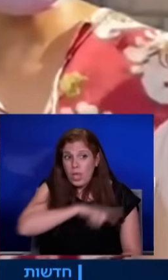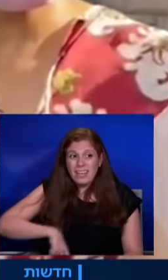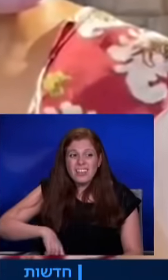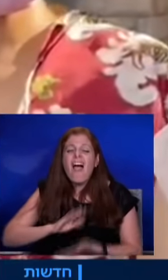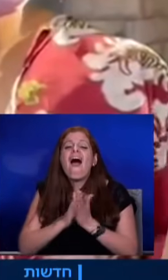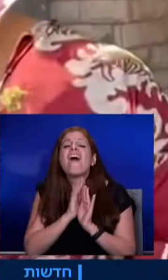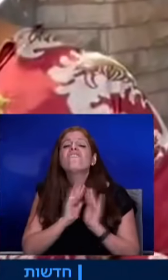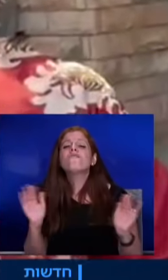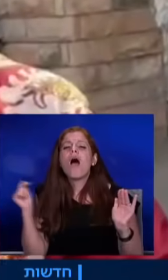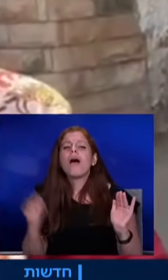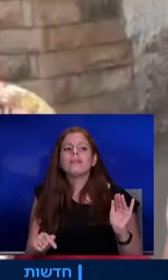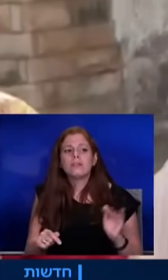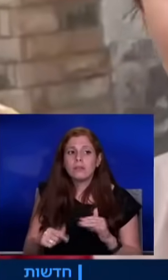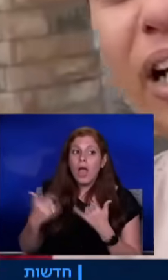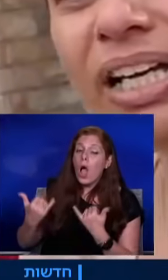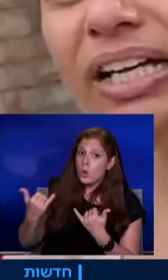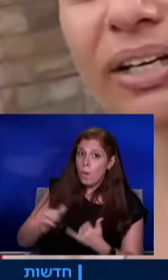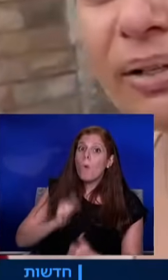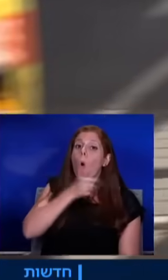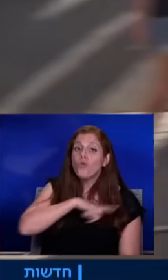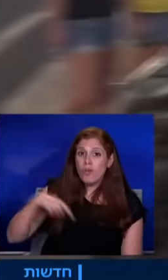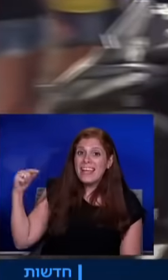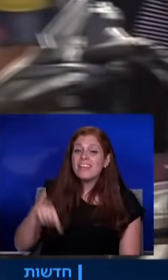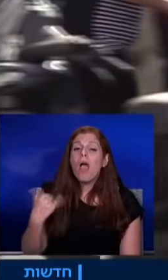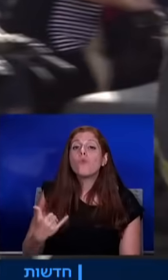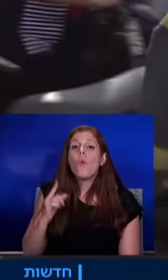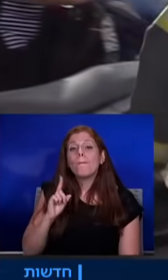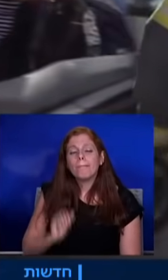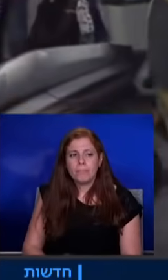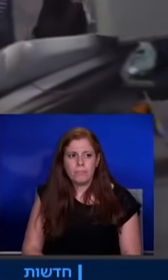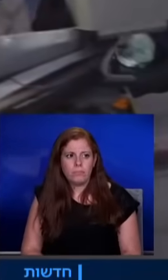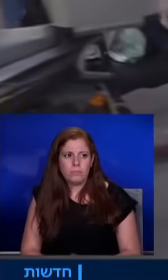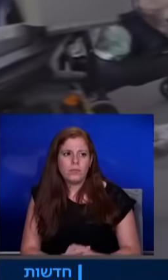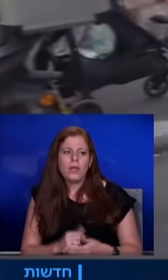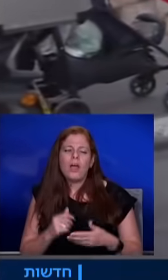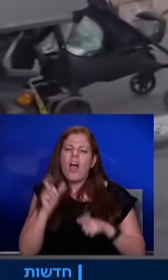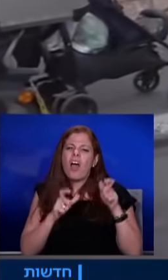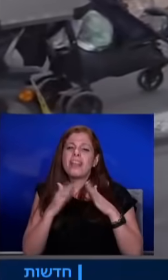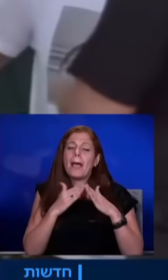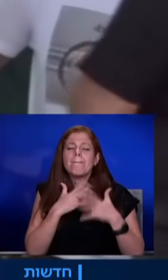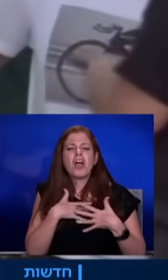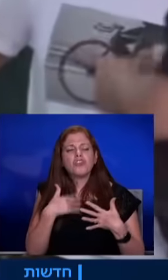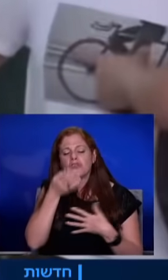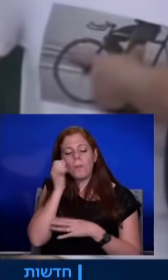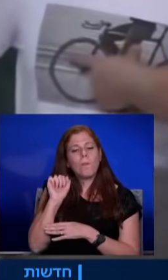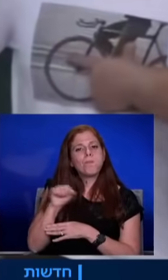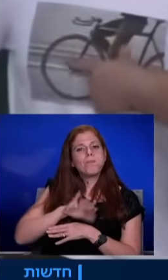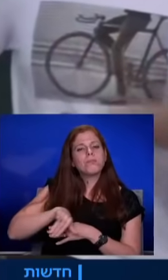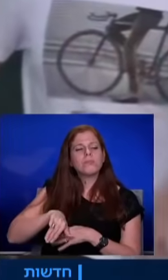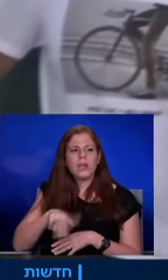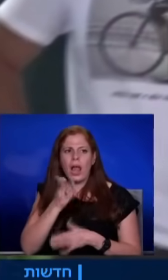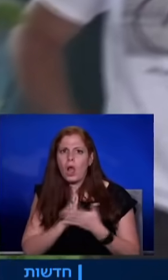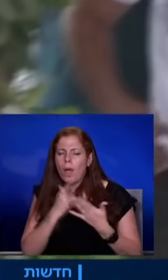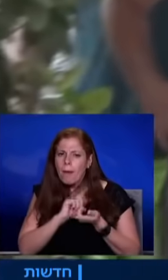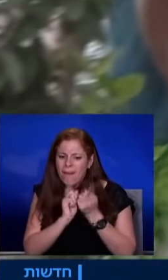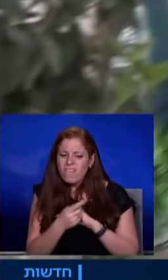אחד, רק היום. ראש העיר בבקשה היום. הדיירים מרגישים שננטשו, חלקם אומרים הפכנו ממש להומלסים.